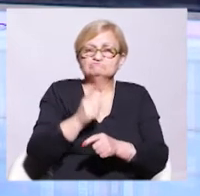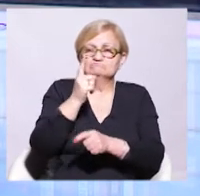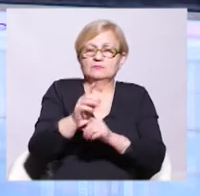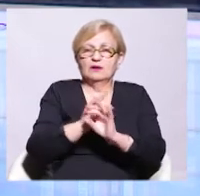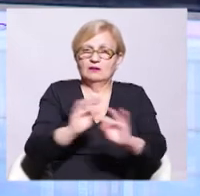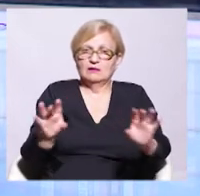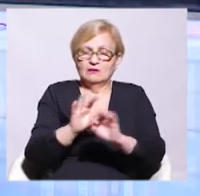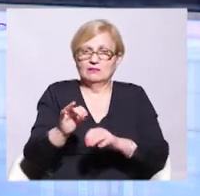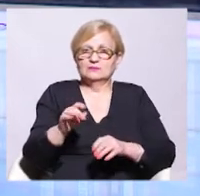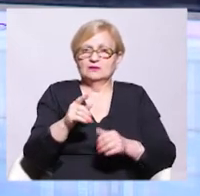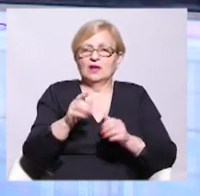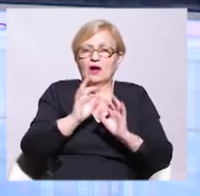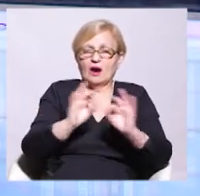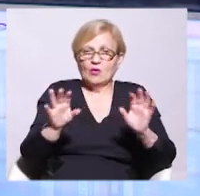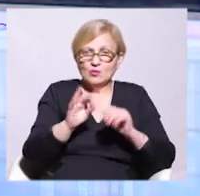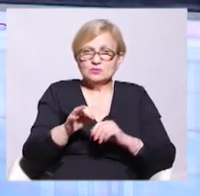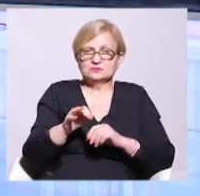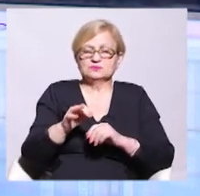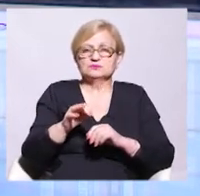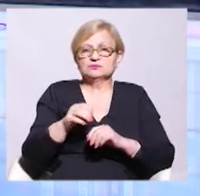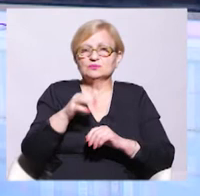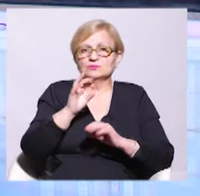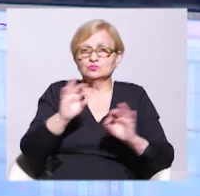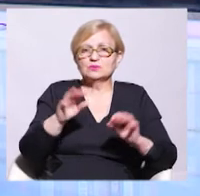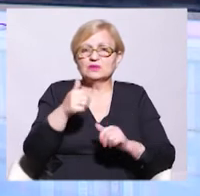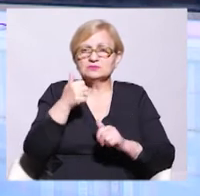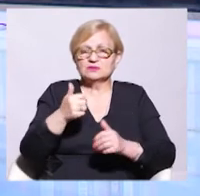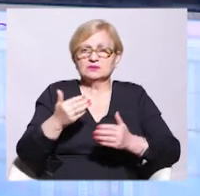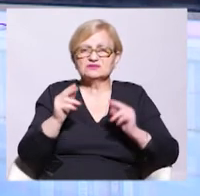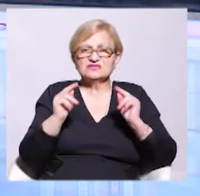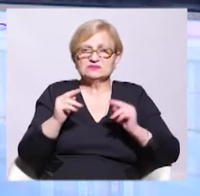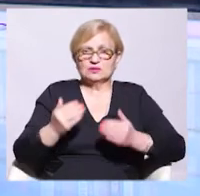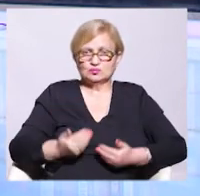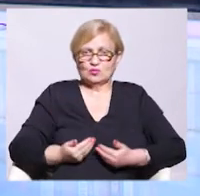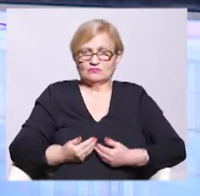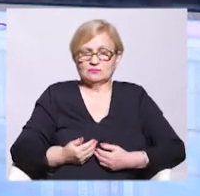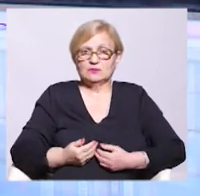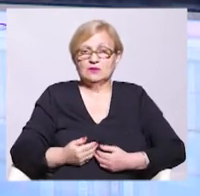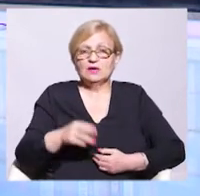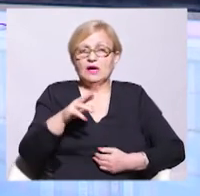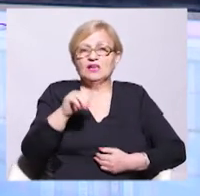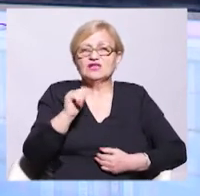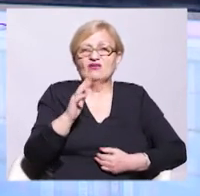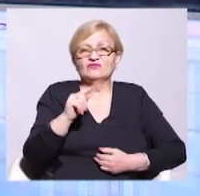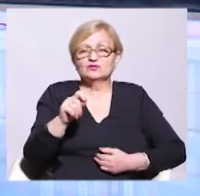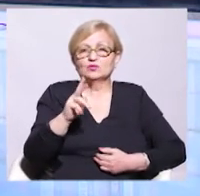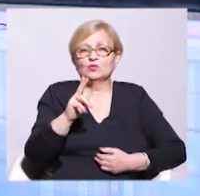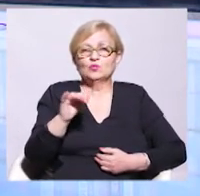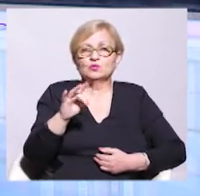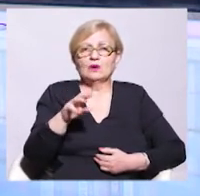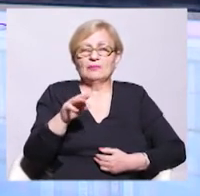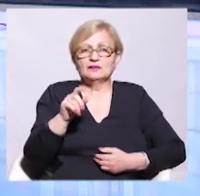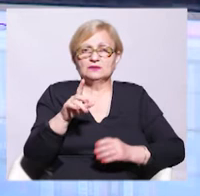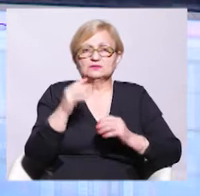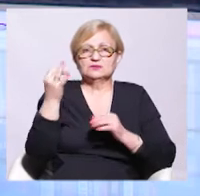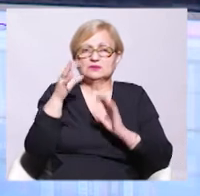ხალხი, მოუწოდოს ზნეობრივი ცხოვრებისკენ. დავით კურაპალატი, ბავშვებო, ისტორიაში